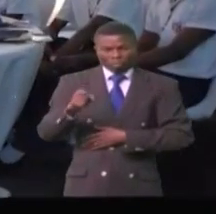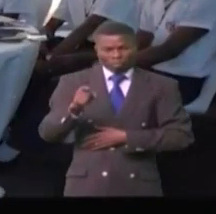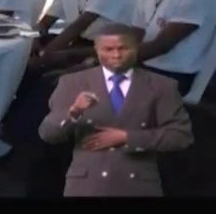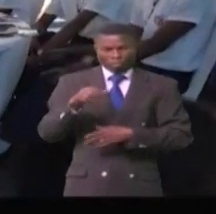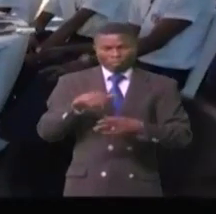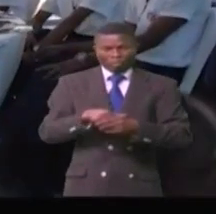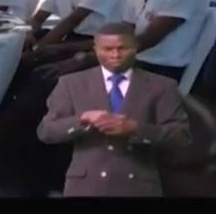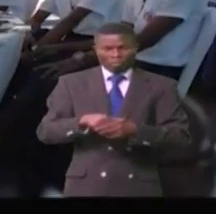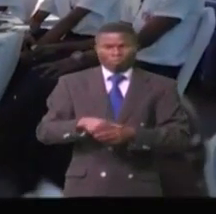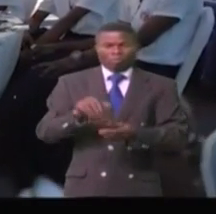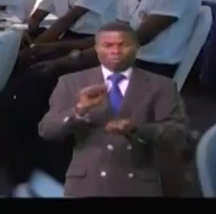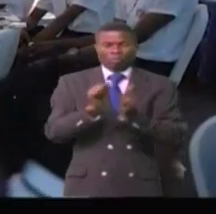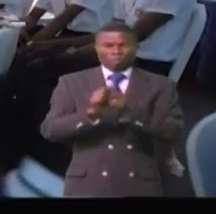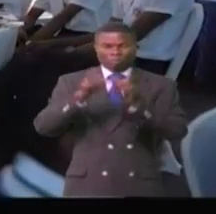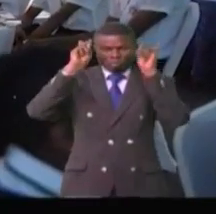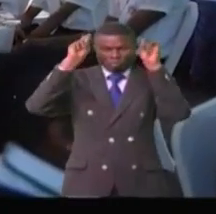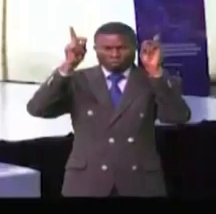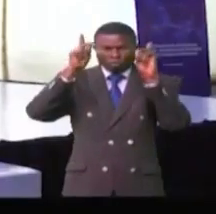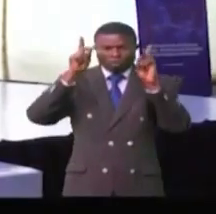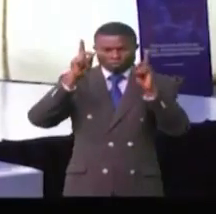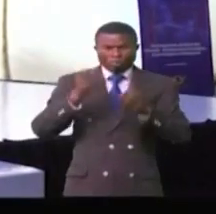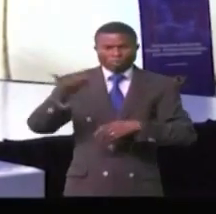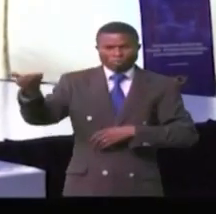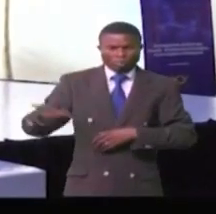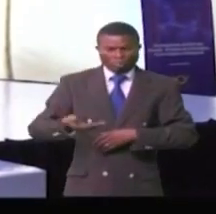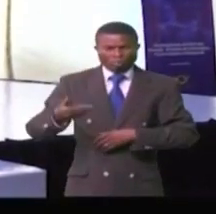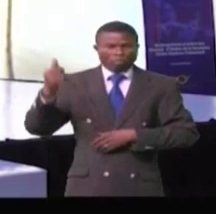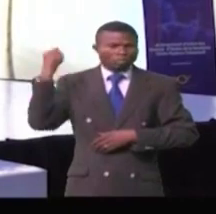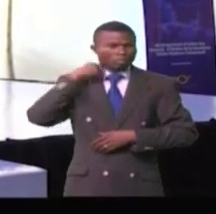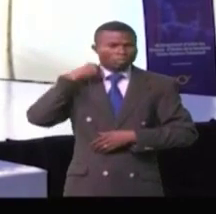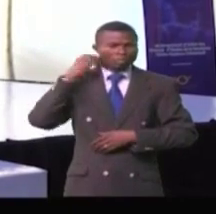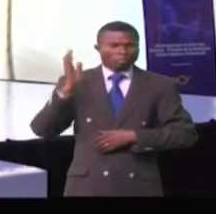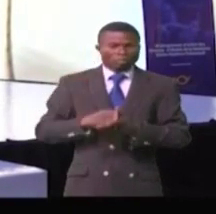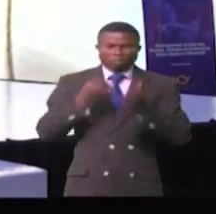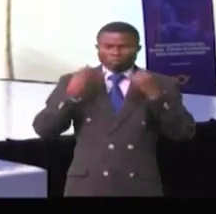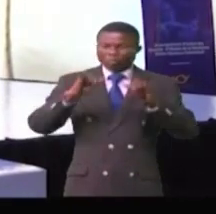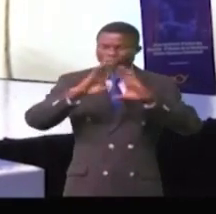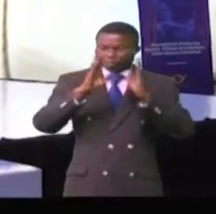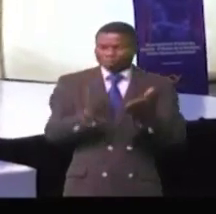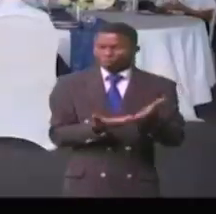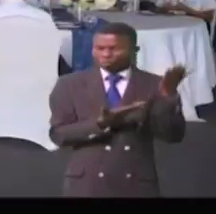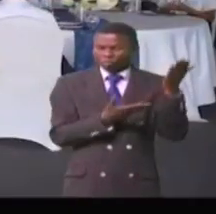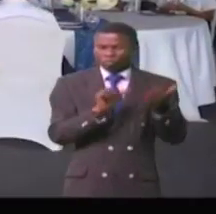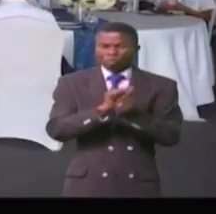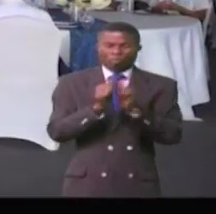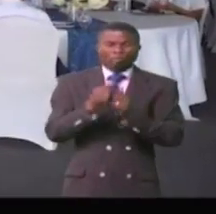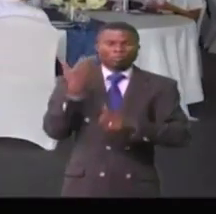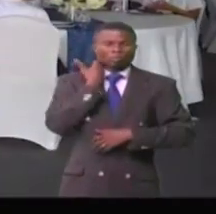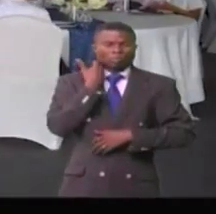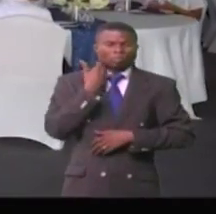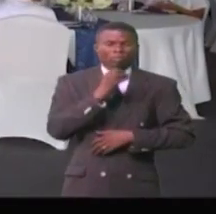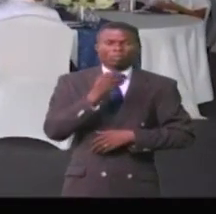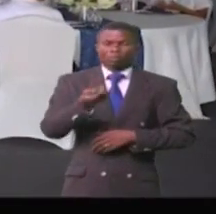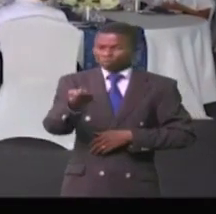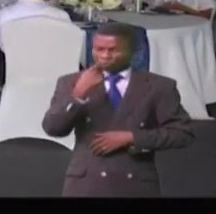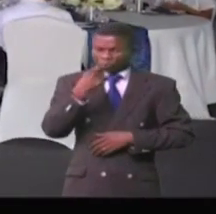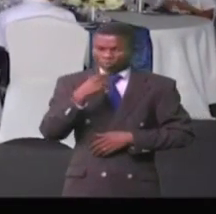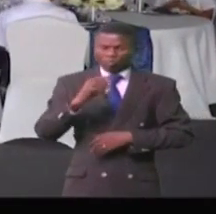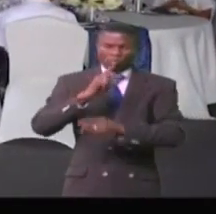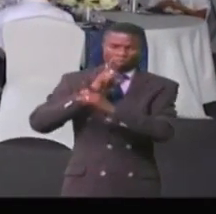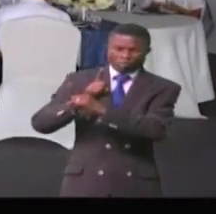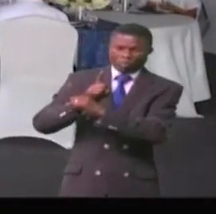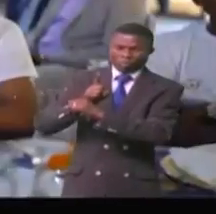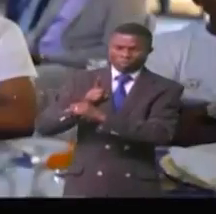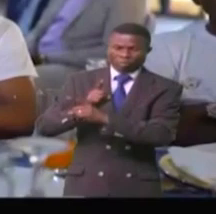d'une séance pédagogique reçue du docteur Kalin Tingi, toutes les informations sur les méfaits, le traitement et la prévention